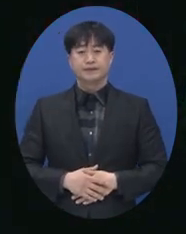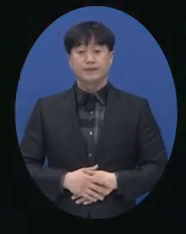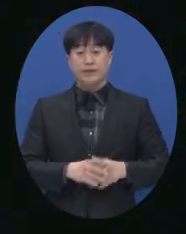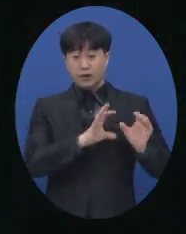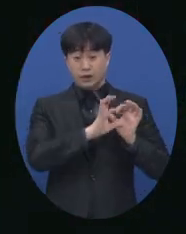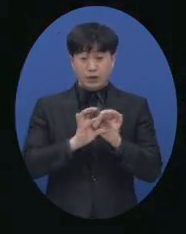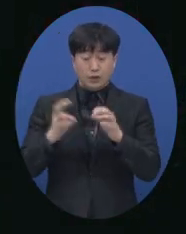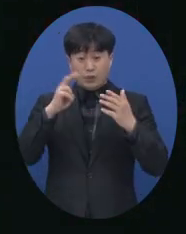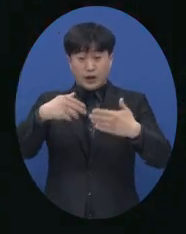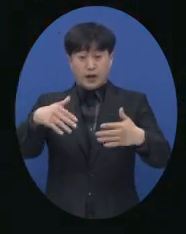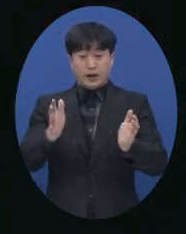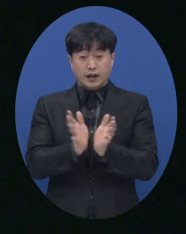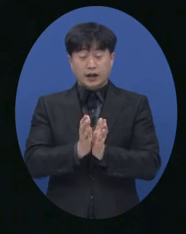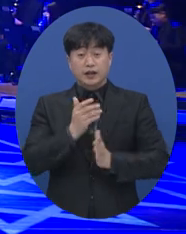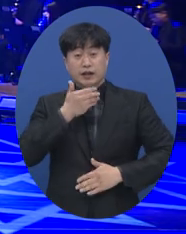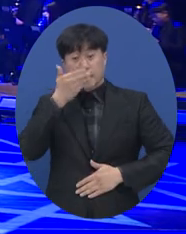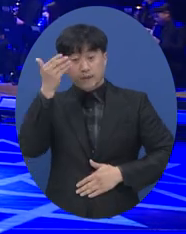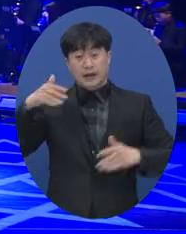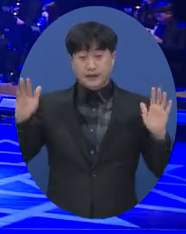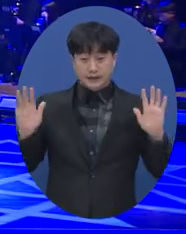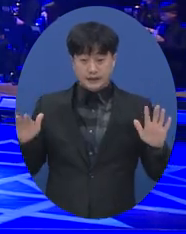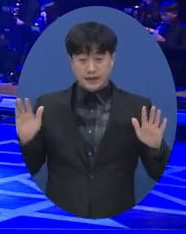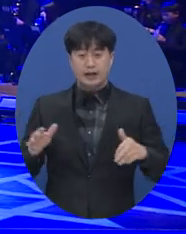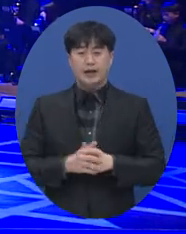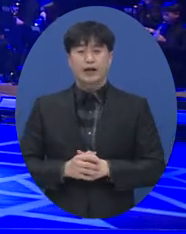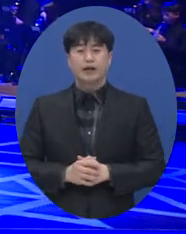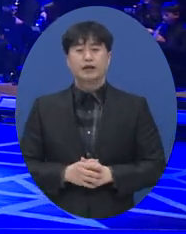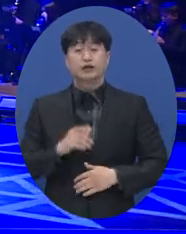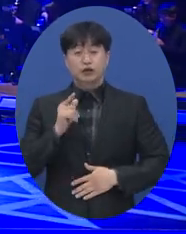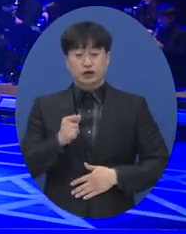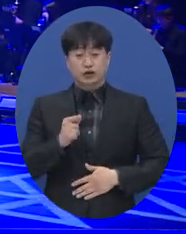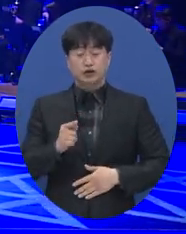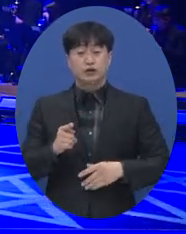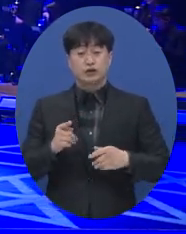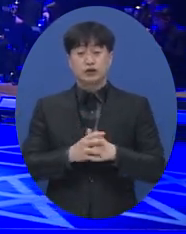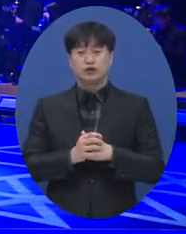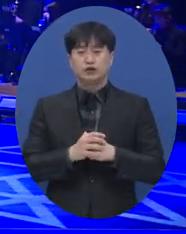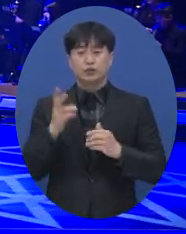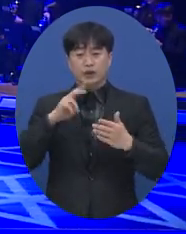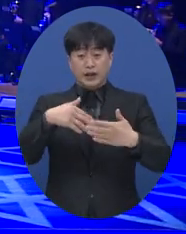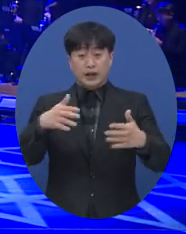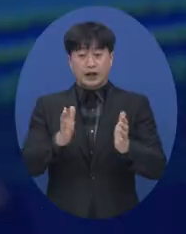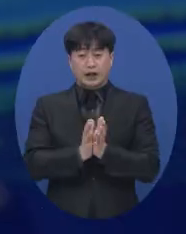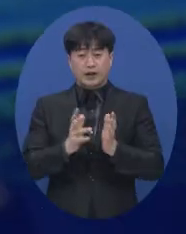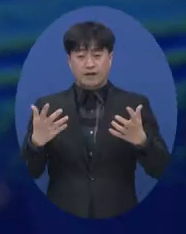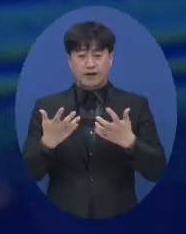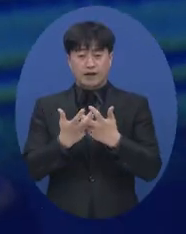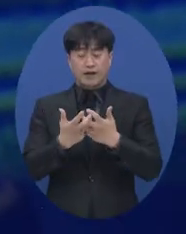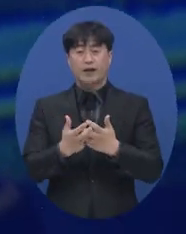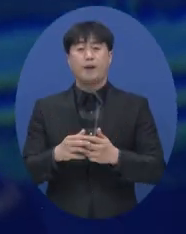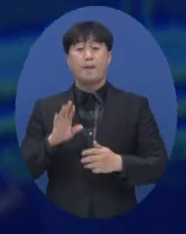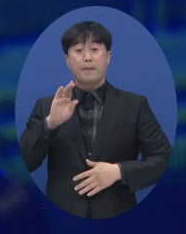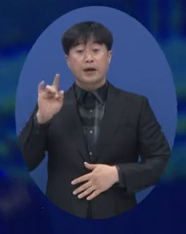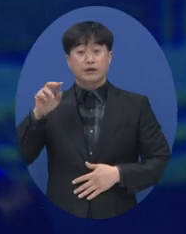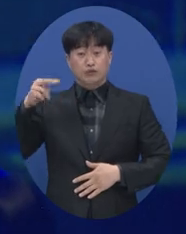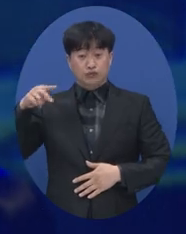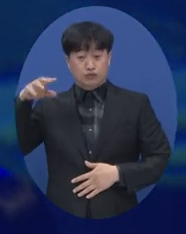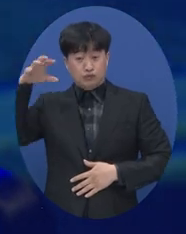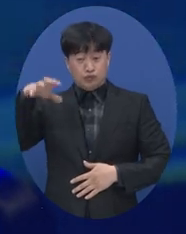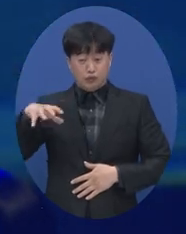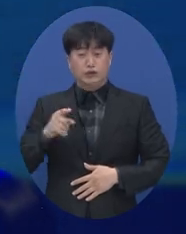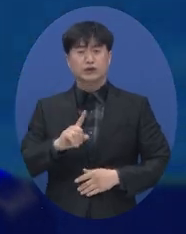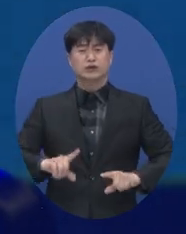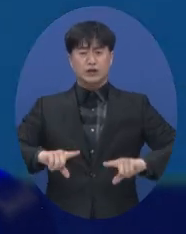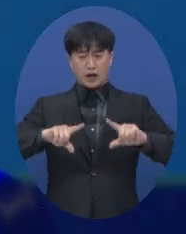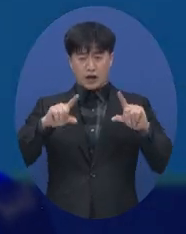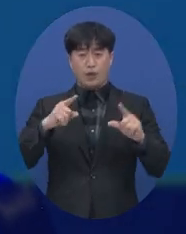이어 노래극단 희망새와 G 플러스 앙상블이 무대를 가득 채웠습니다. 백두에서 올라와 그날이 오면, 백두에서 한라는